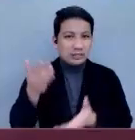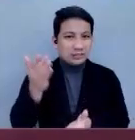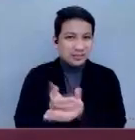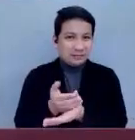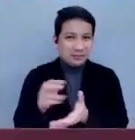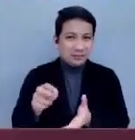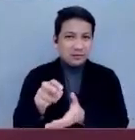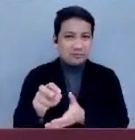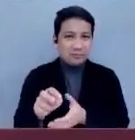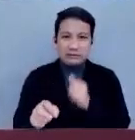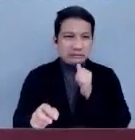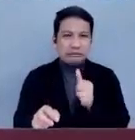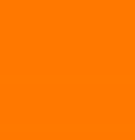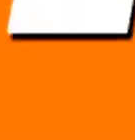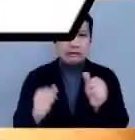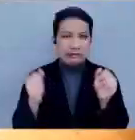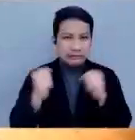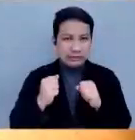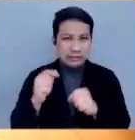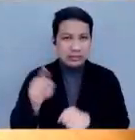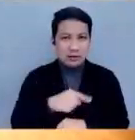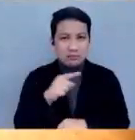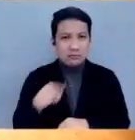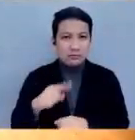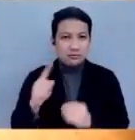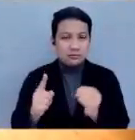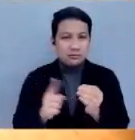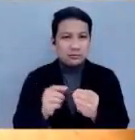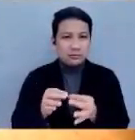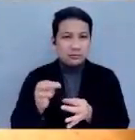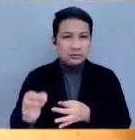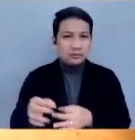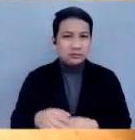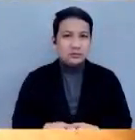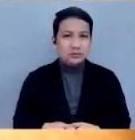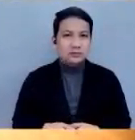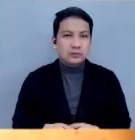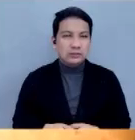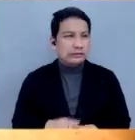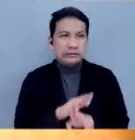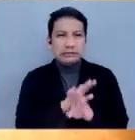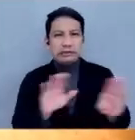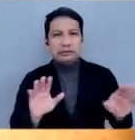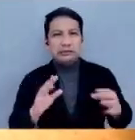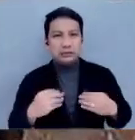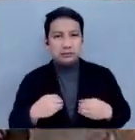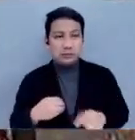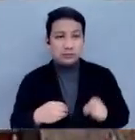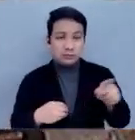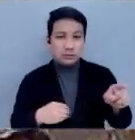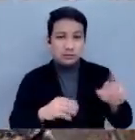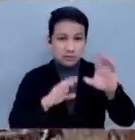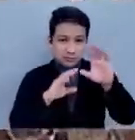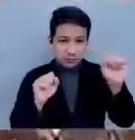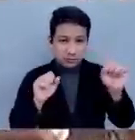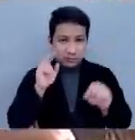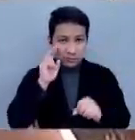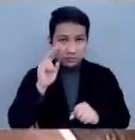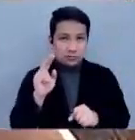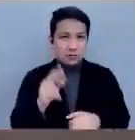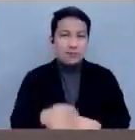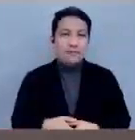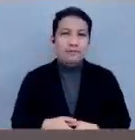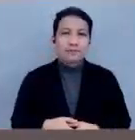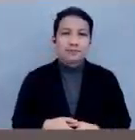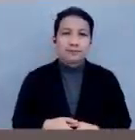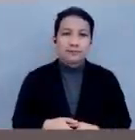public utility vehicle. Mariin natin kinukondena yung pahayag ni BBM at